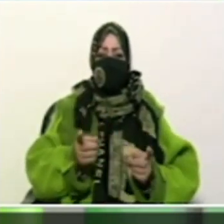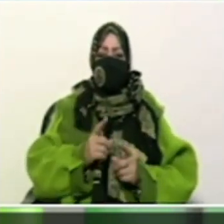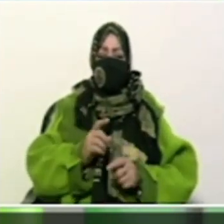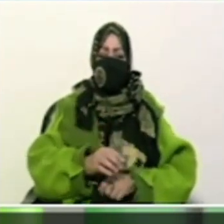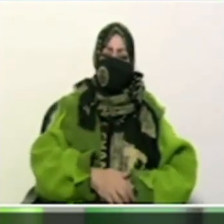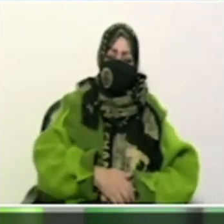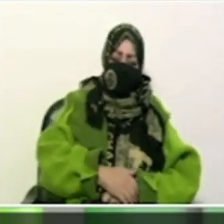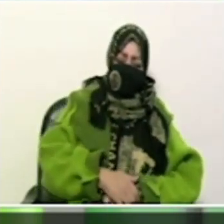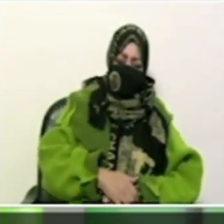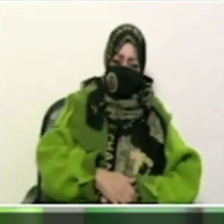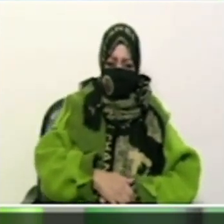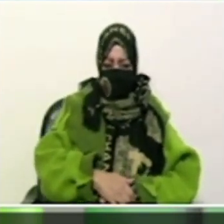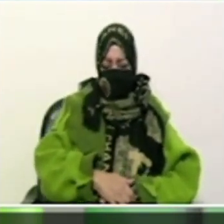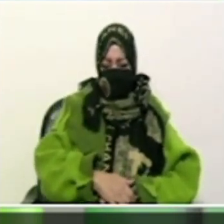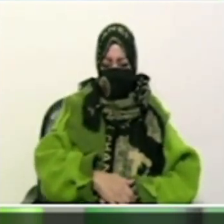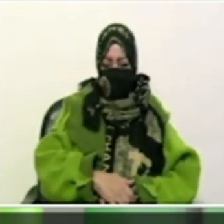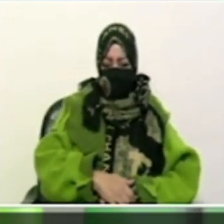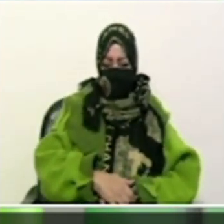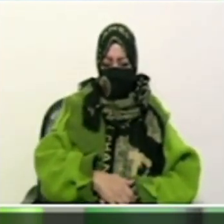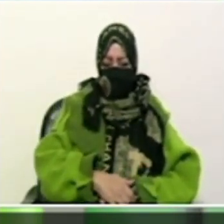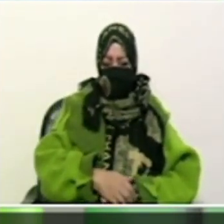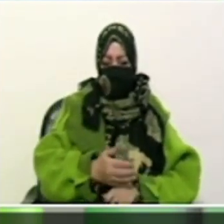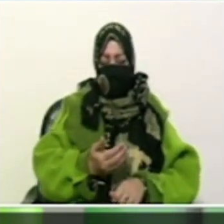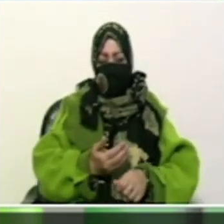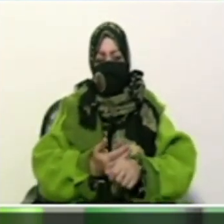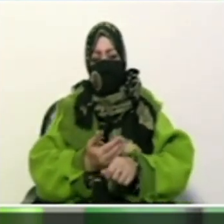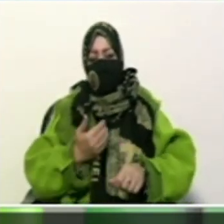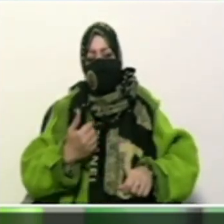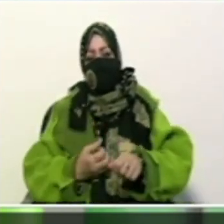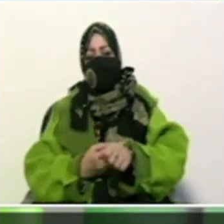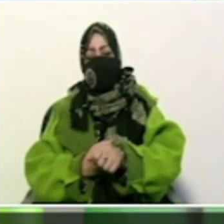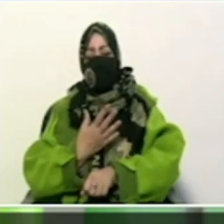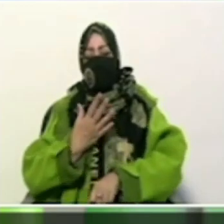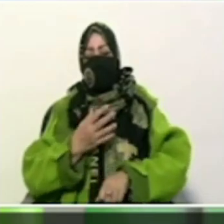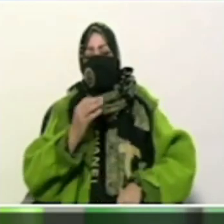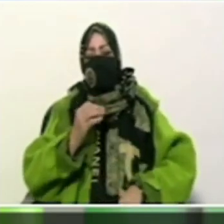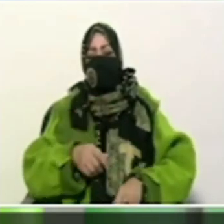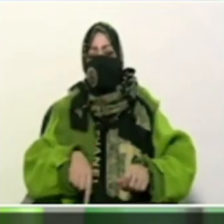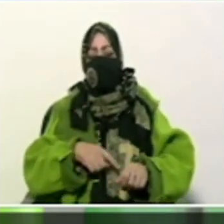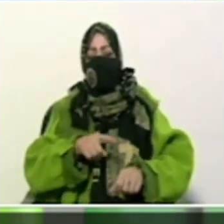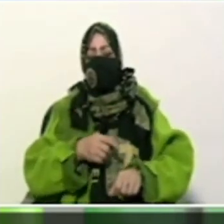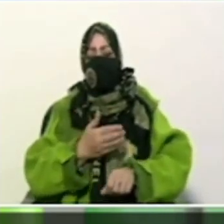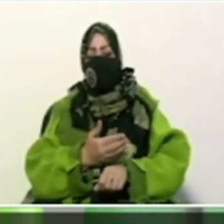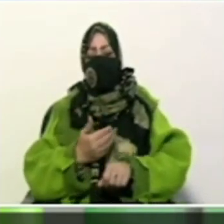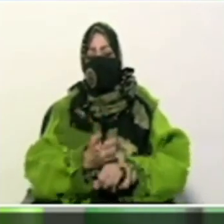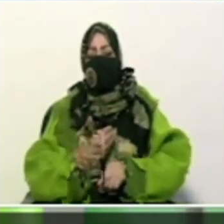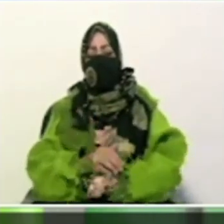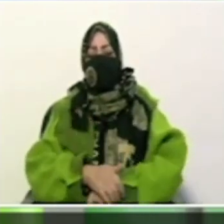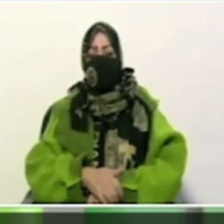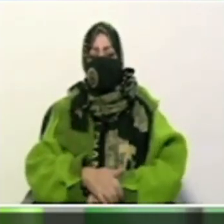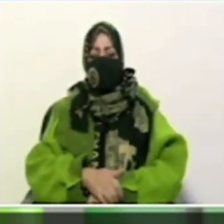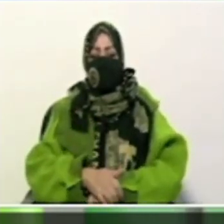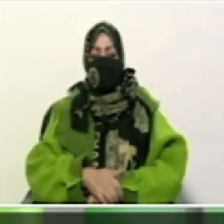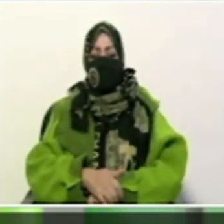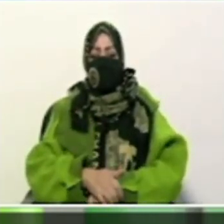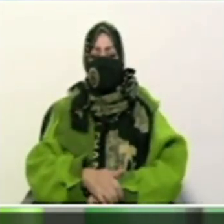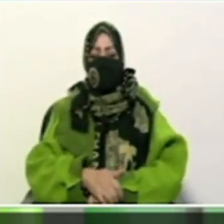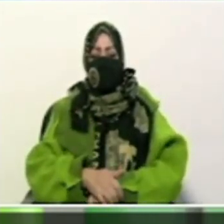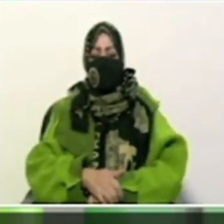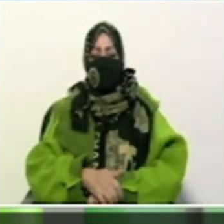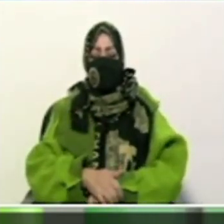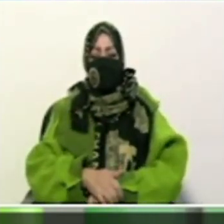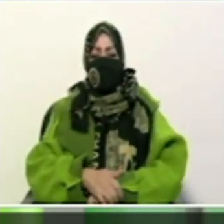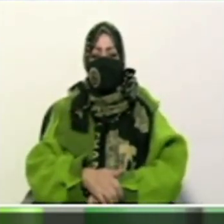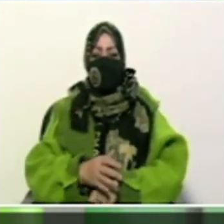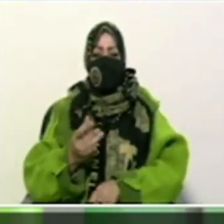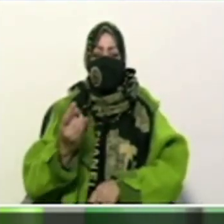نعم. ركعات ولا ونتر. نعم ايوه نعم هو هذا. ومسألة الرواتب ذكرتيها، تصلى أربع بعد الظهر